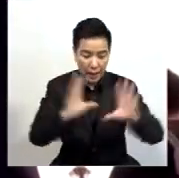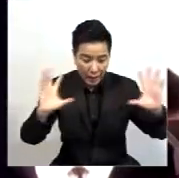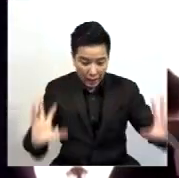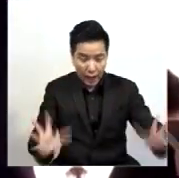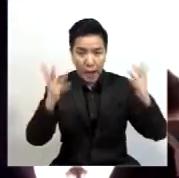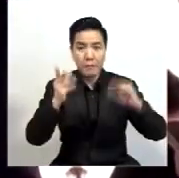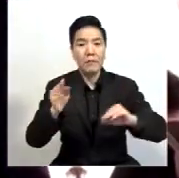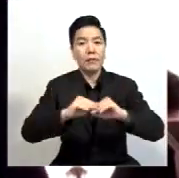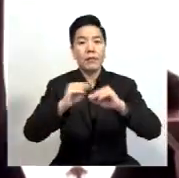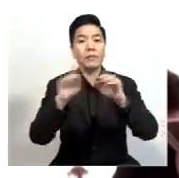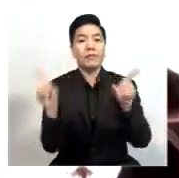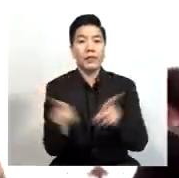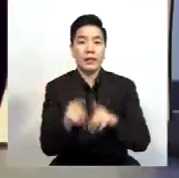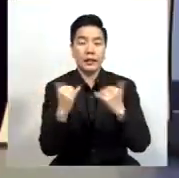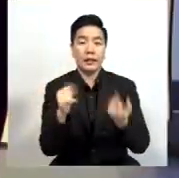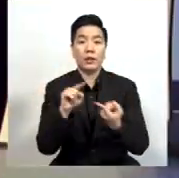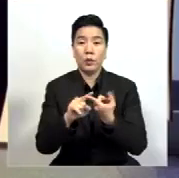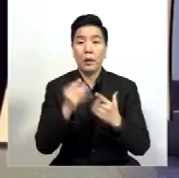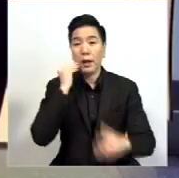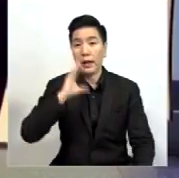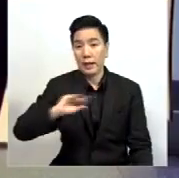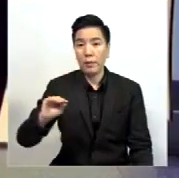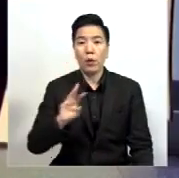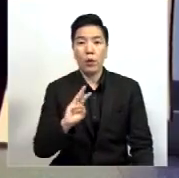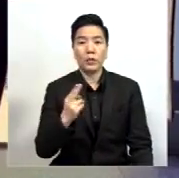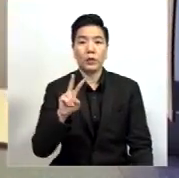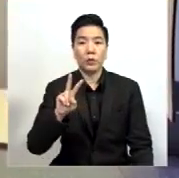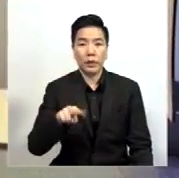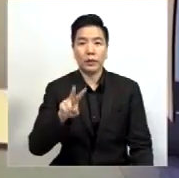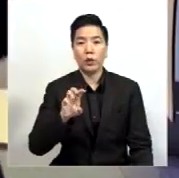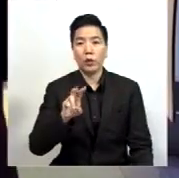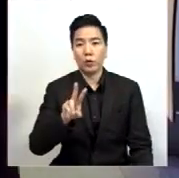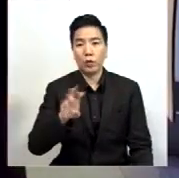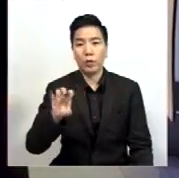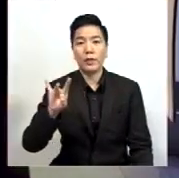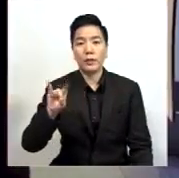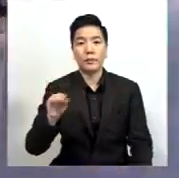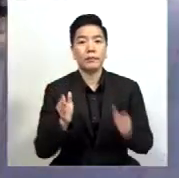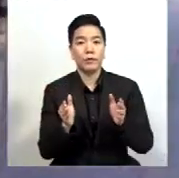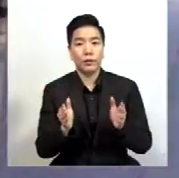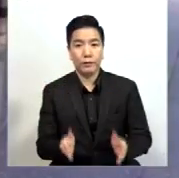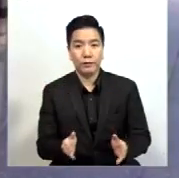จนหายดีก็เพิ่มขึ้นเช่นกันค่ะอยู่ที่จำนวน 62,280 คน